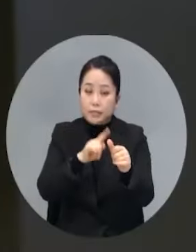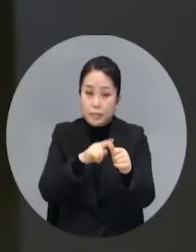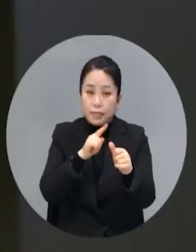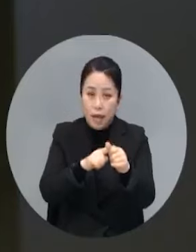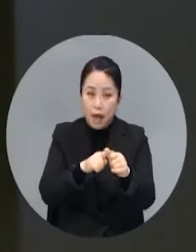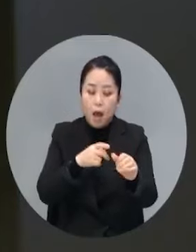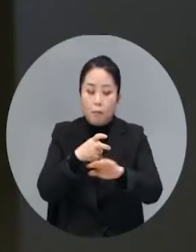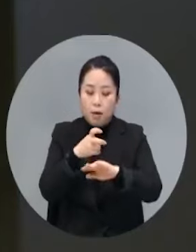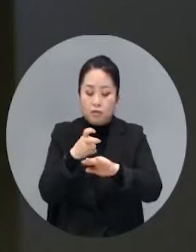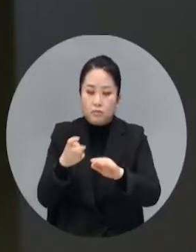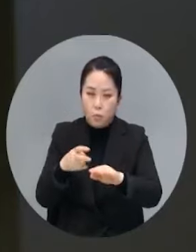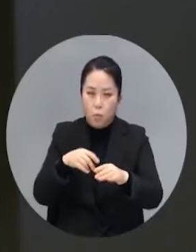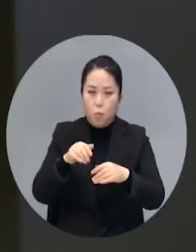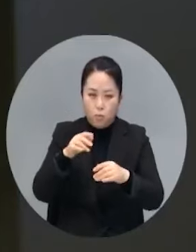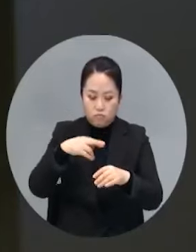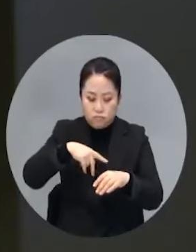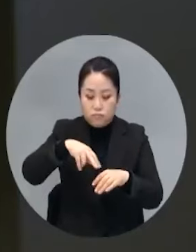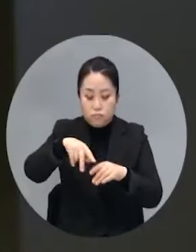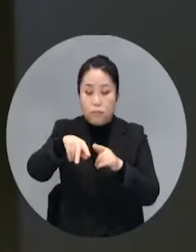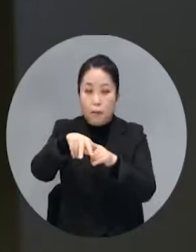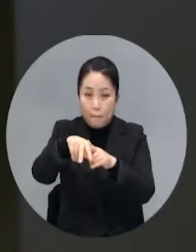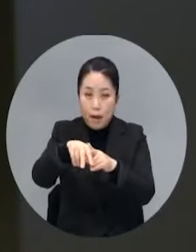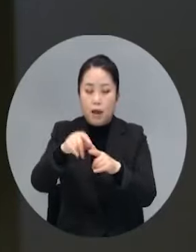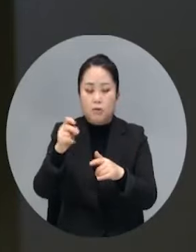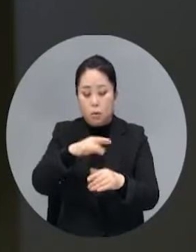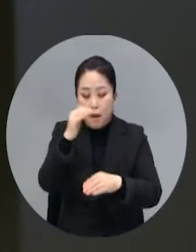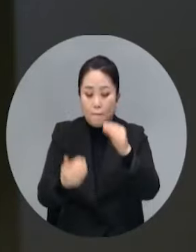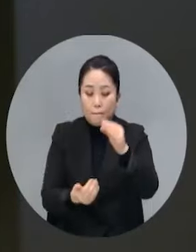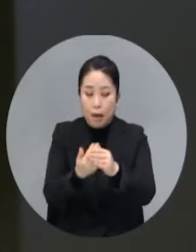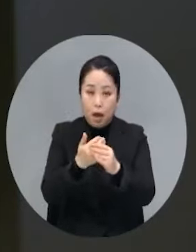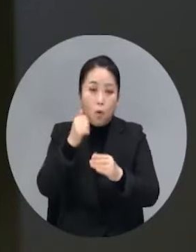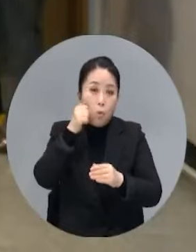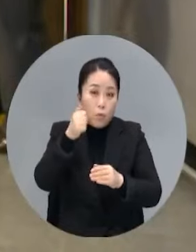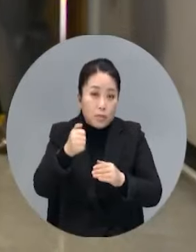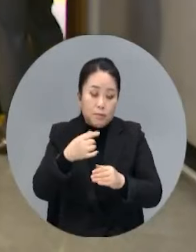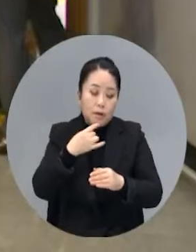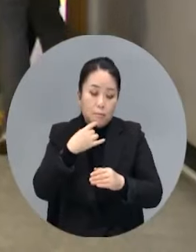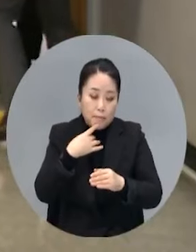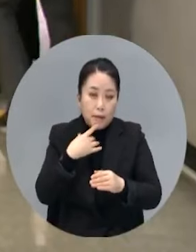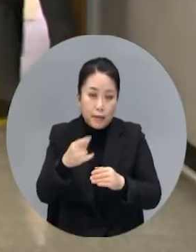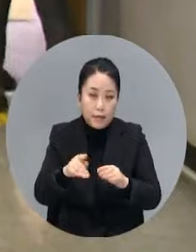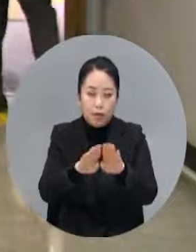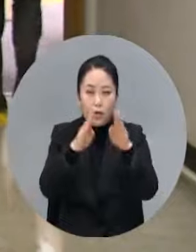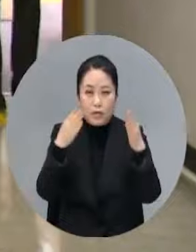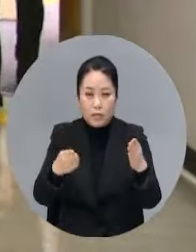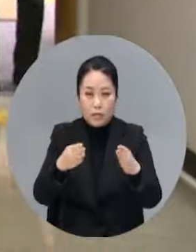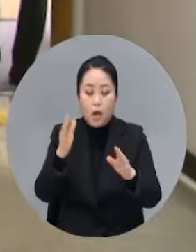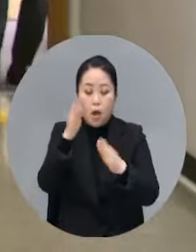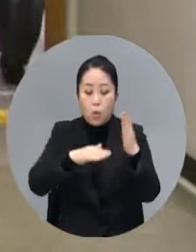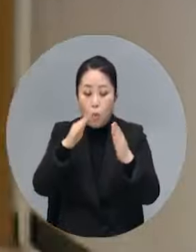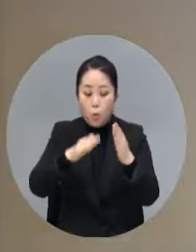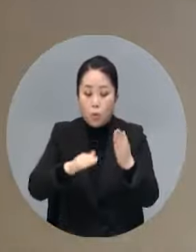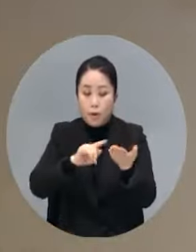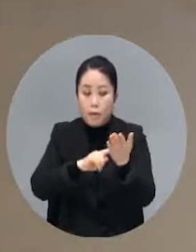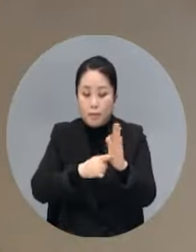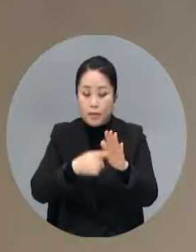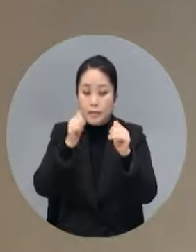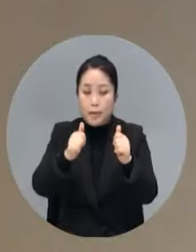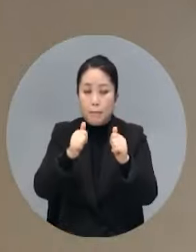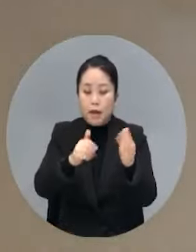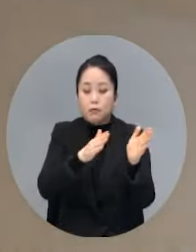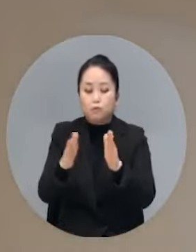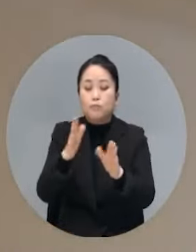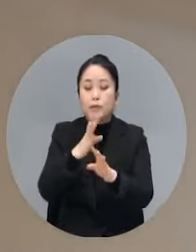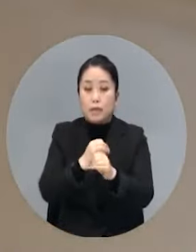김 씨는 재판 절차를 시작하기 위해 사건 발생 50일 만에 열린 공판 준비기일에 범행을 도운 70대 피고인과 함께